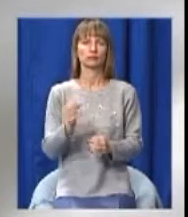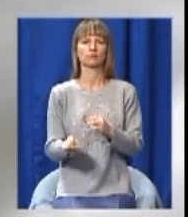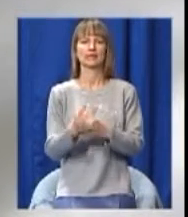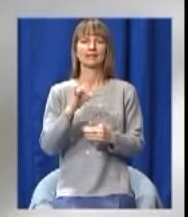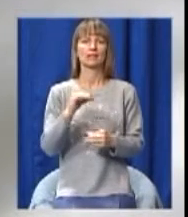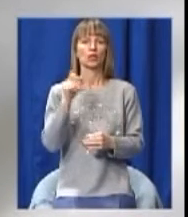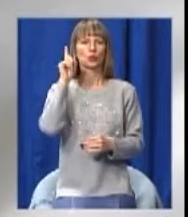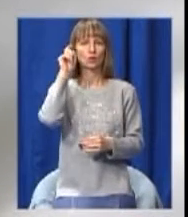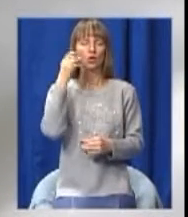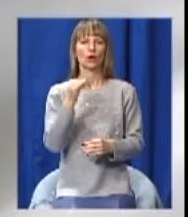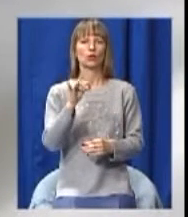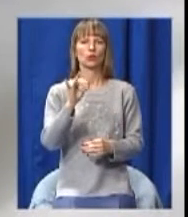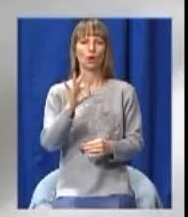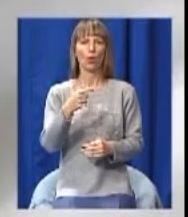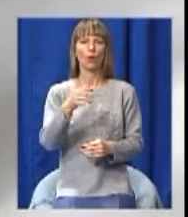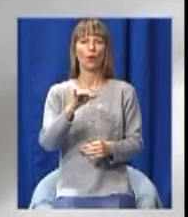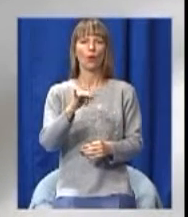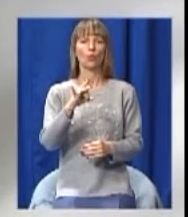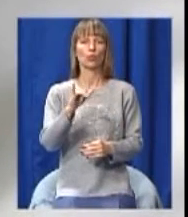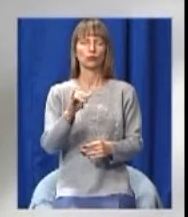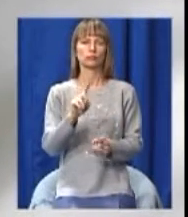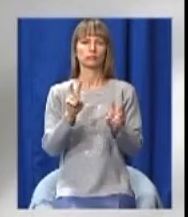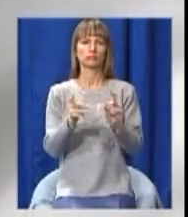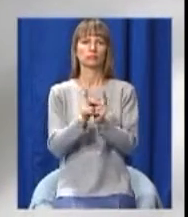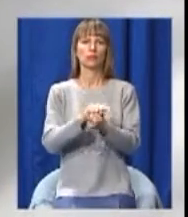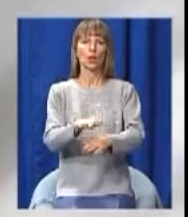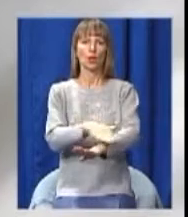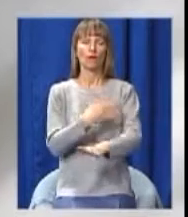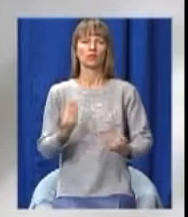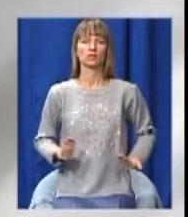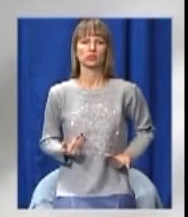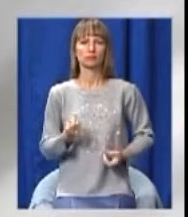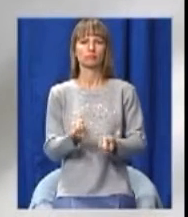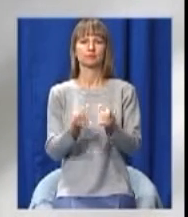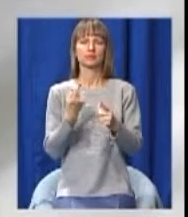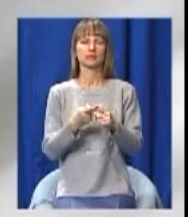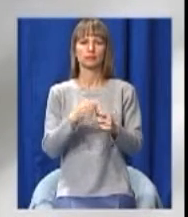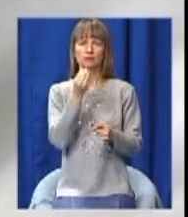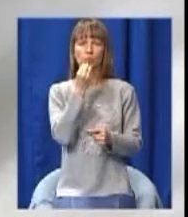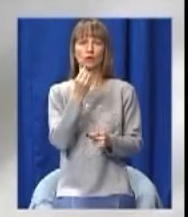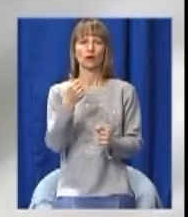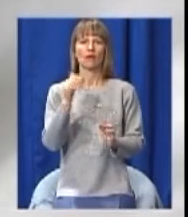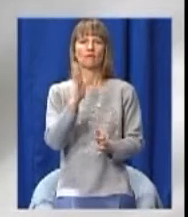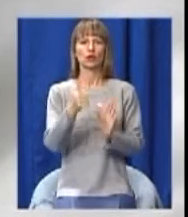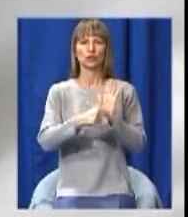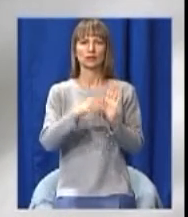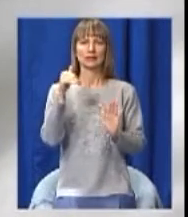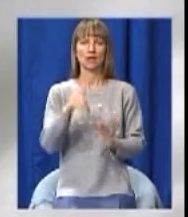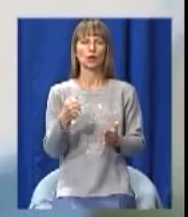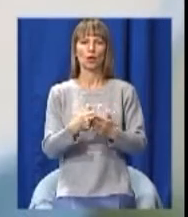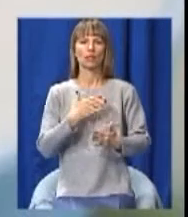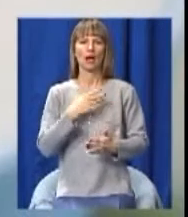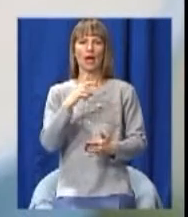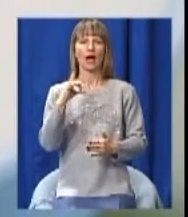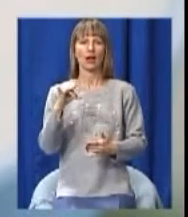від турецького «йогурур», що в перекладі означає «довге життя». З'явився цей продукт у 6-му тисячолітті до нашої